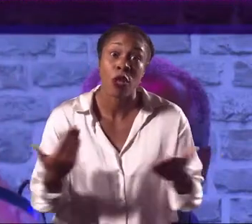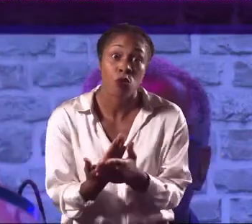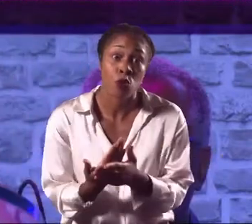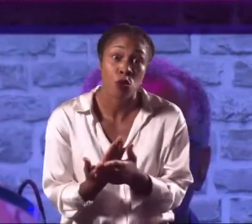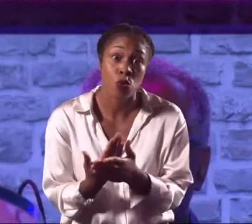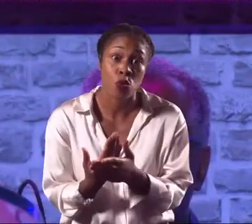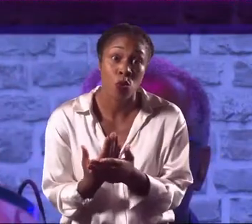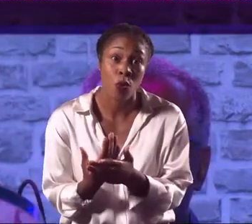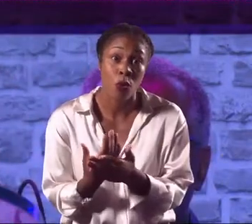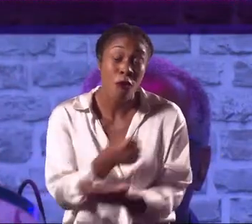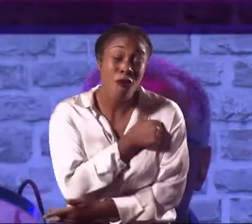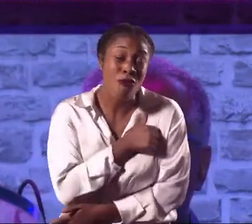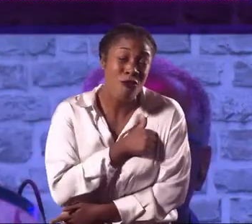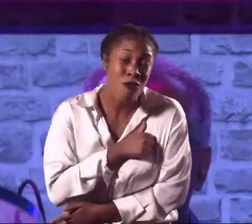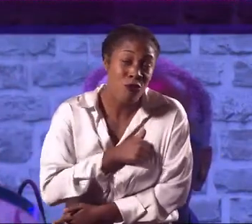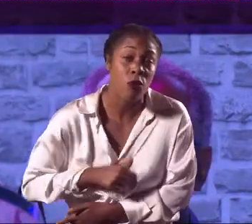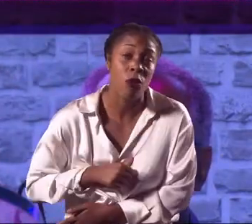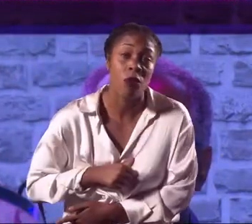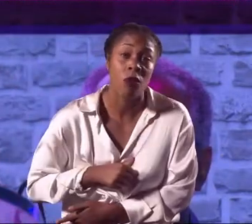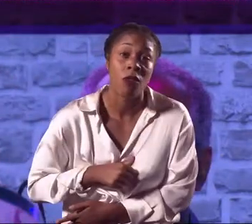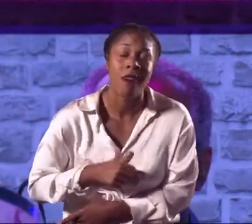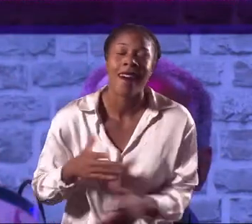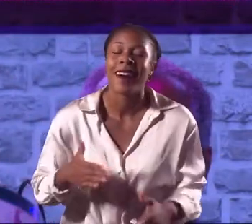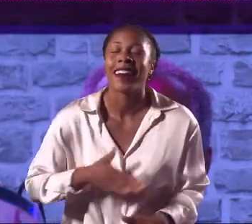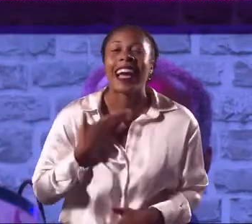monde, grâce à ce marché de l'eau,